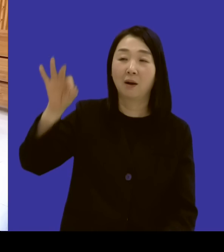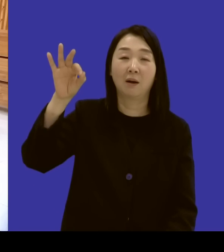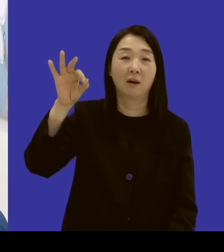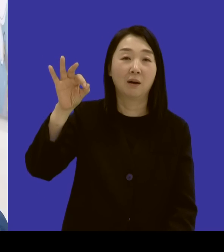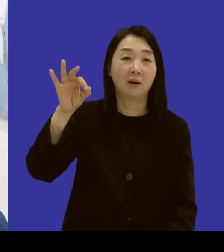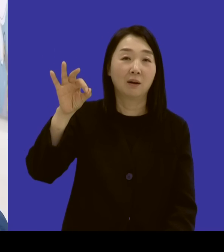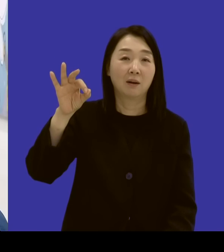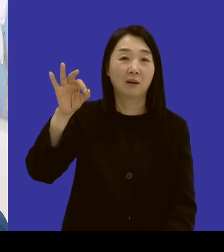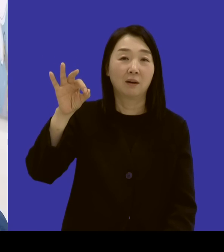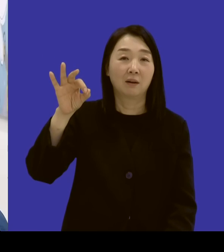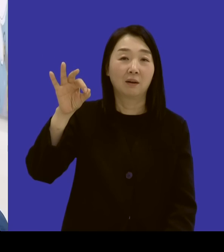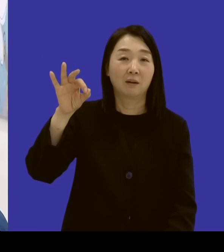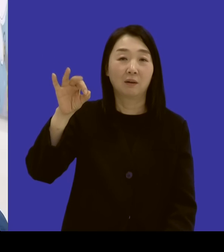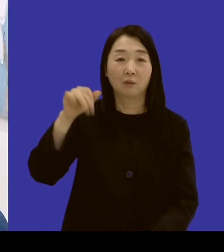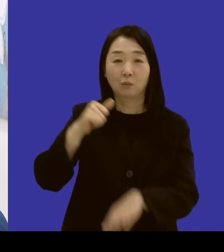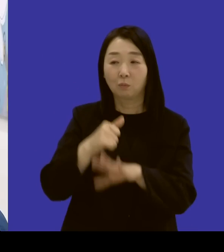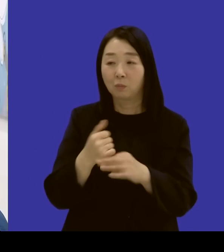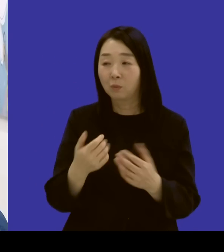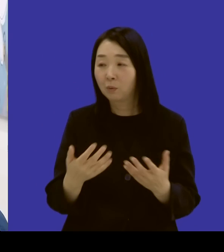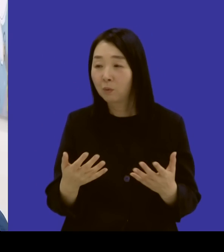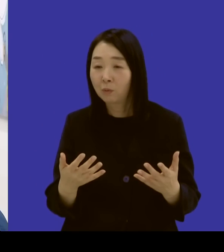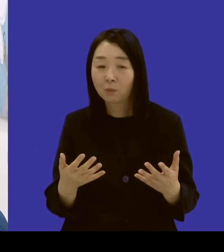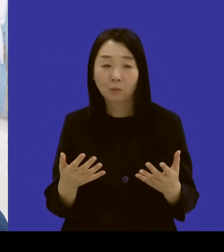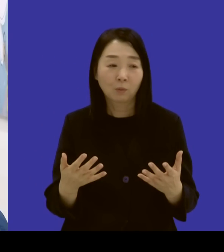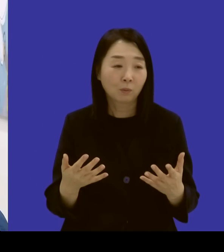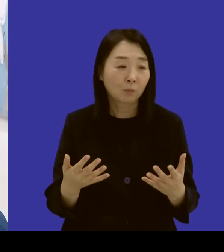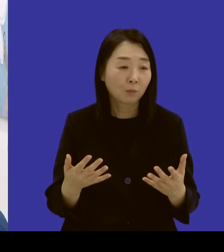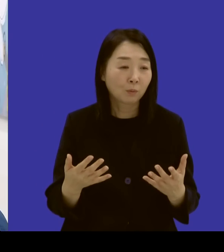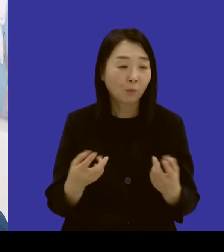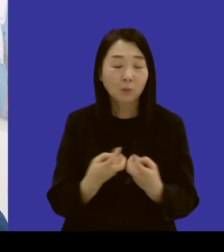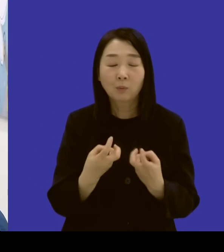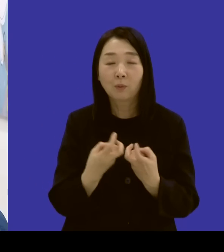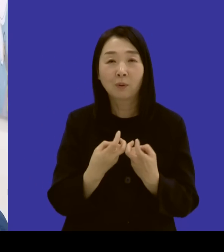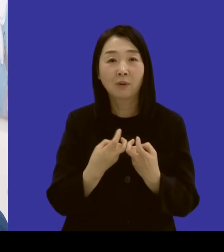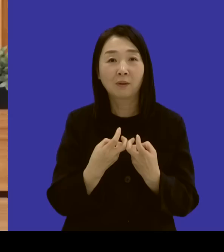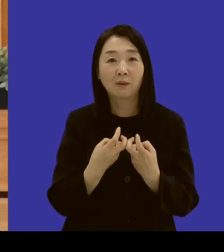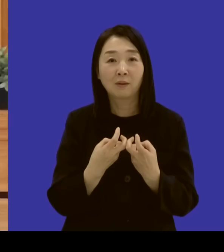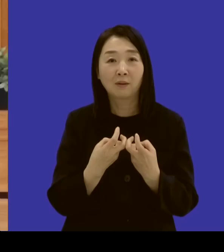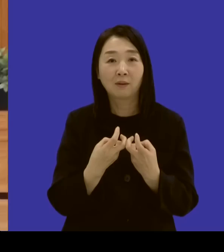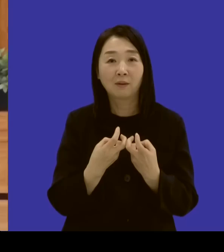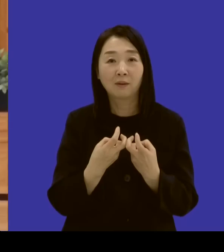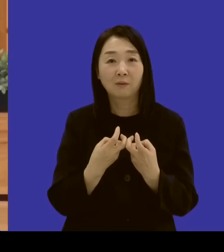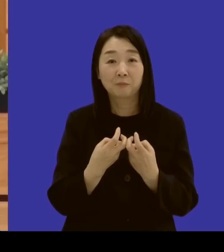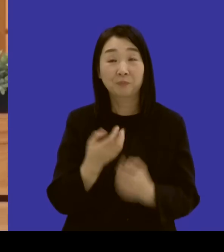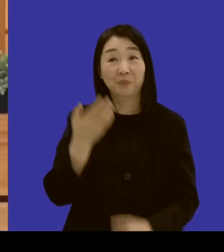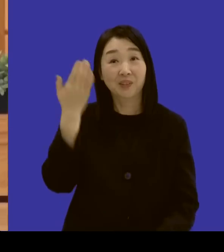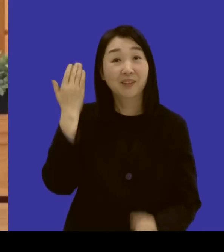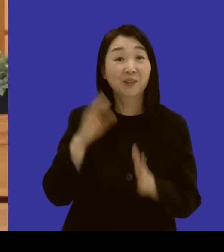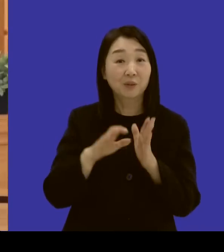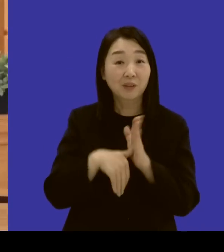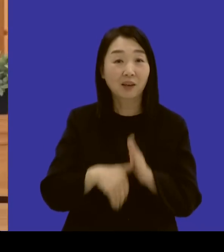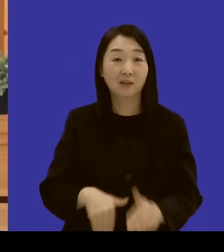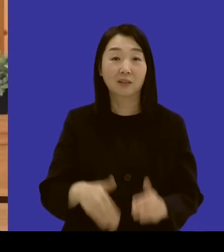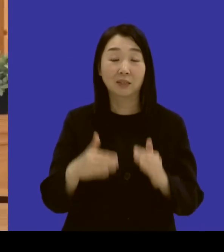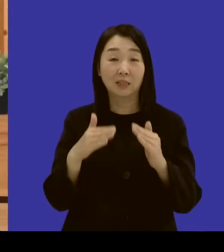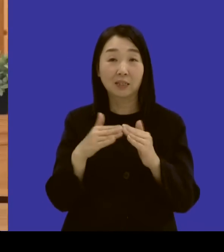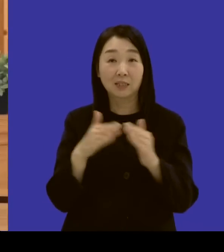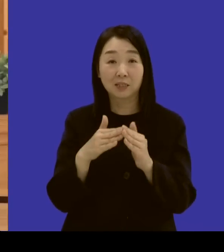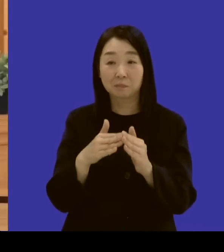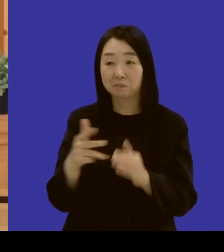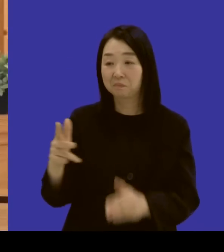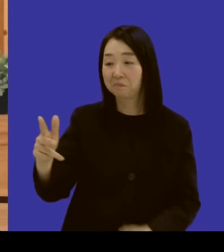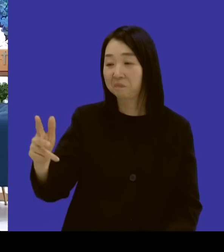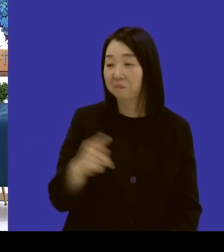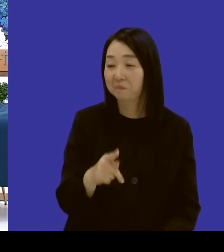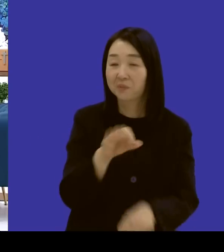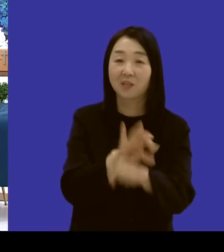올라가고 그러면서 이건 뭐 어떻게 하라는 거지? 그러면서 당시에 집을 대출받아 산